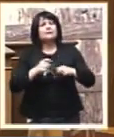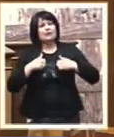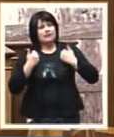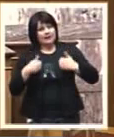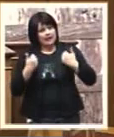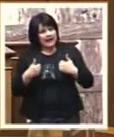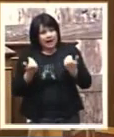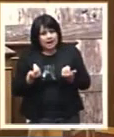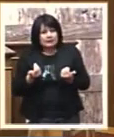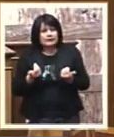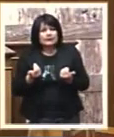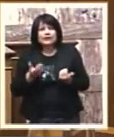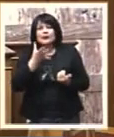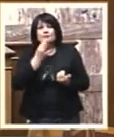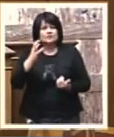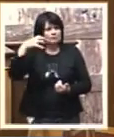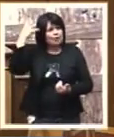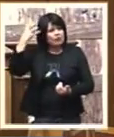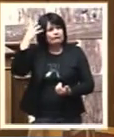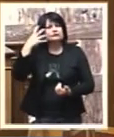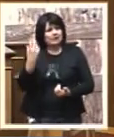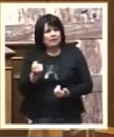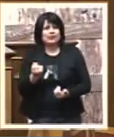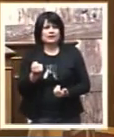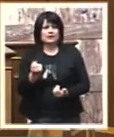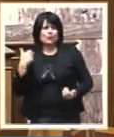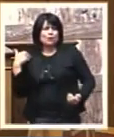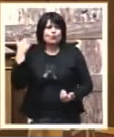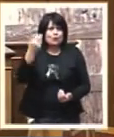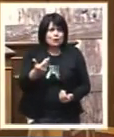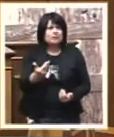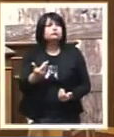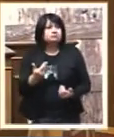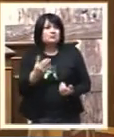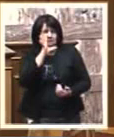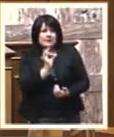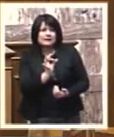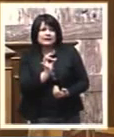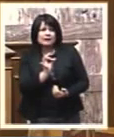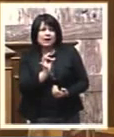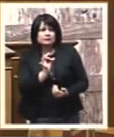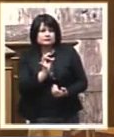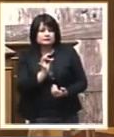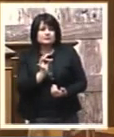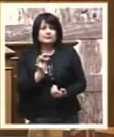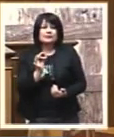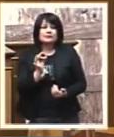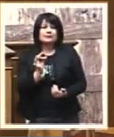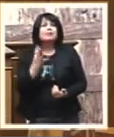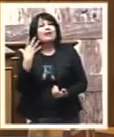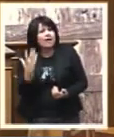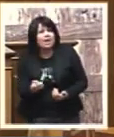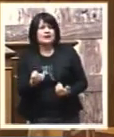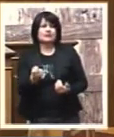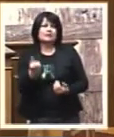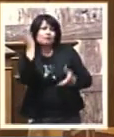είναι η πιο μορφωμένη γενιά στην ιστορία της χώρας μας, η γενιά με τις περισσότερες